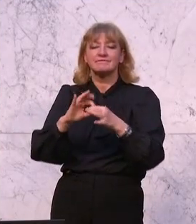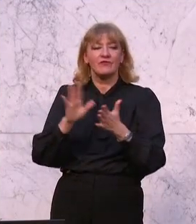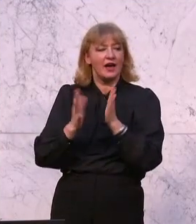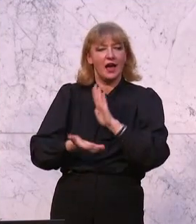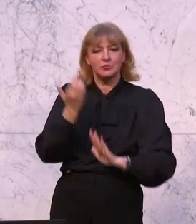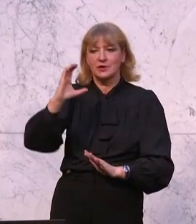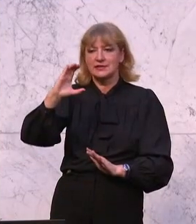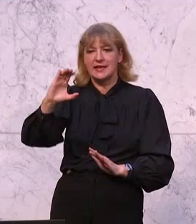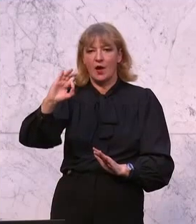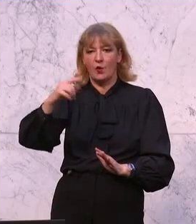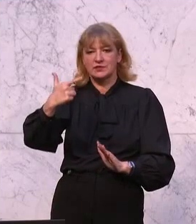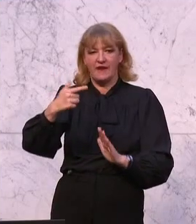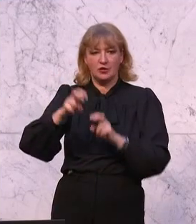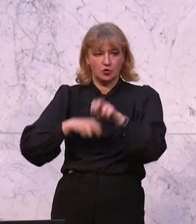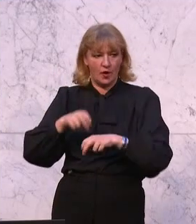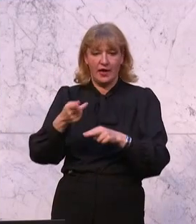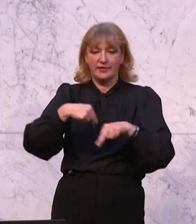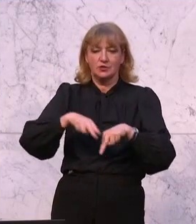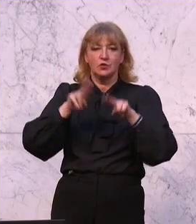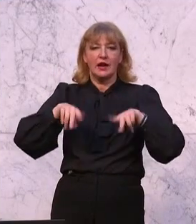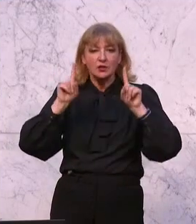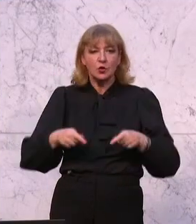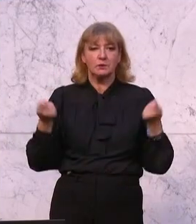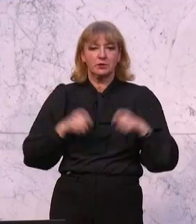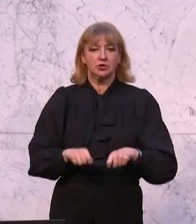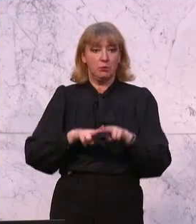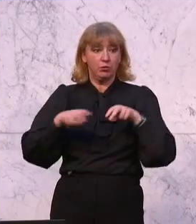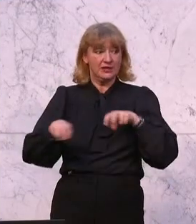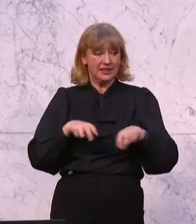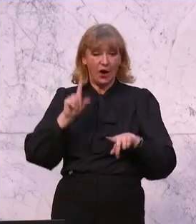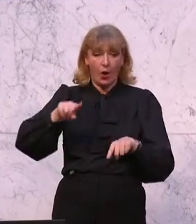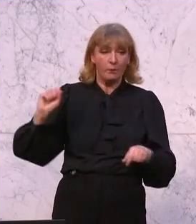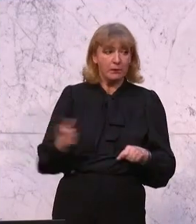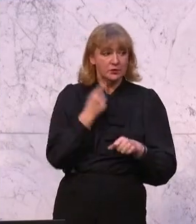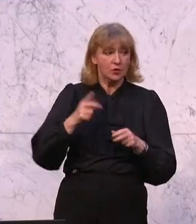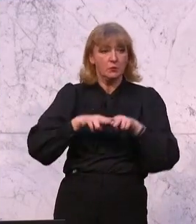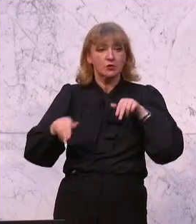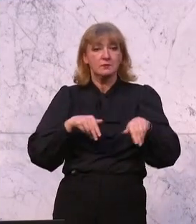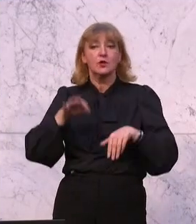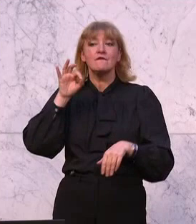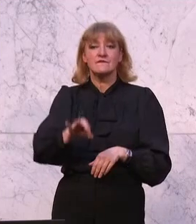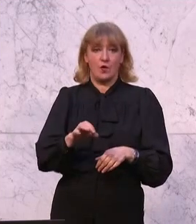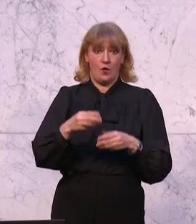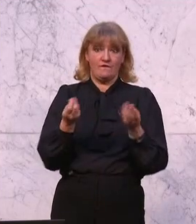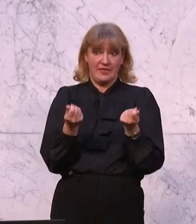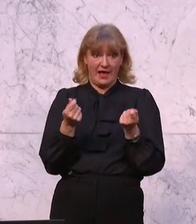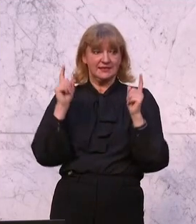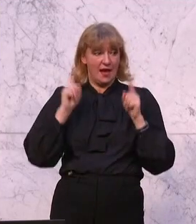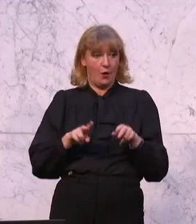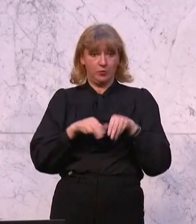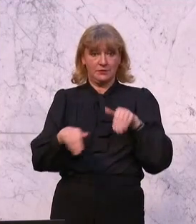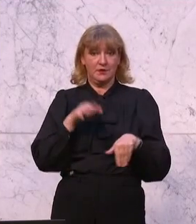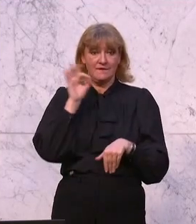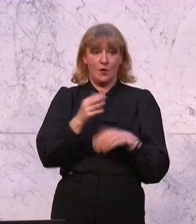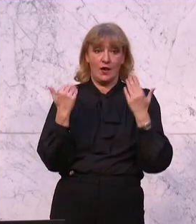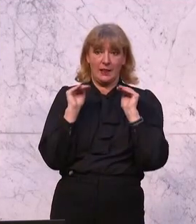der CO2-Steuer. Der Nationalrat wolle beschließen, die Bundesregierung, insbesondere der Bundesminister für Finanzen sowie die Bundesministerin